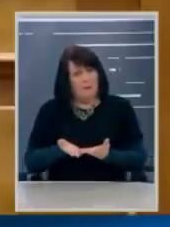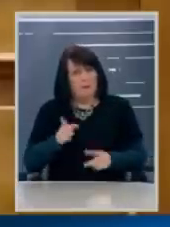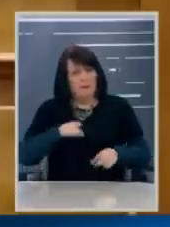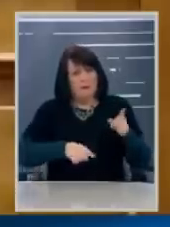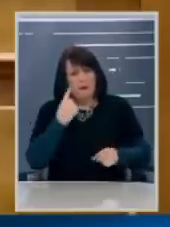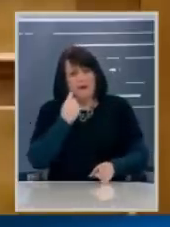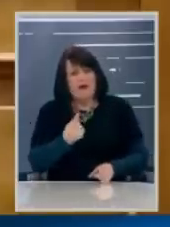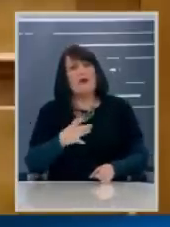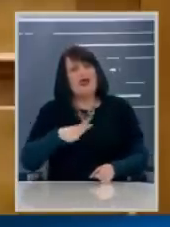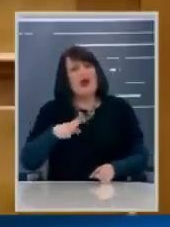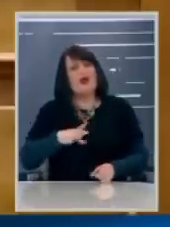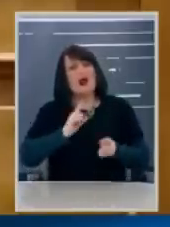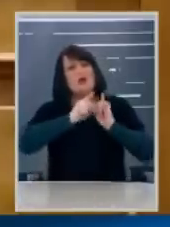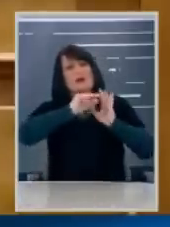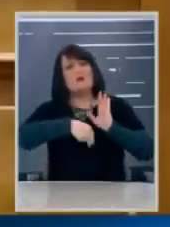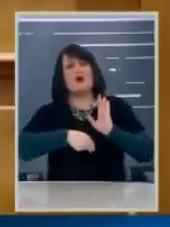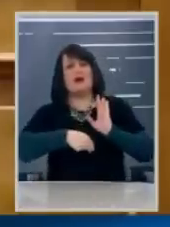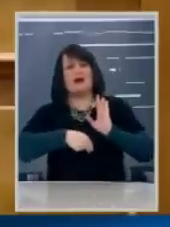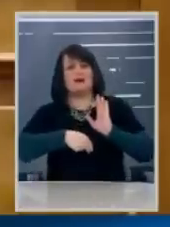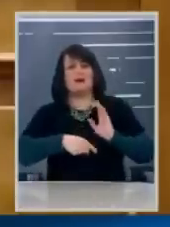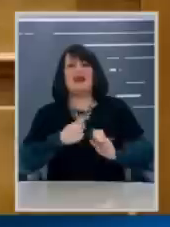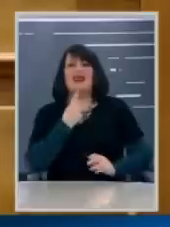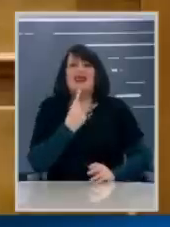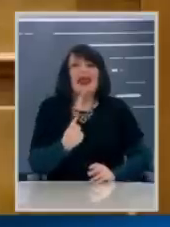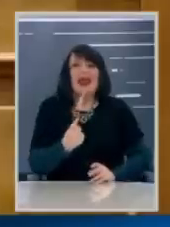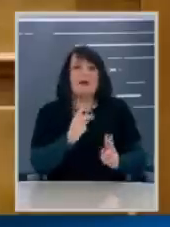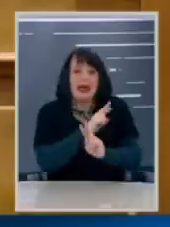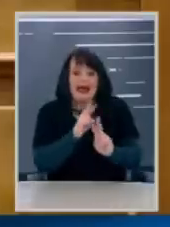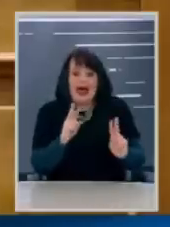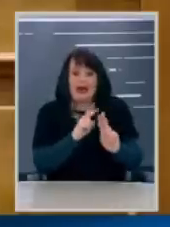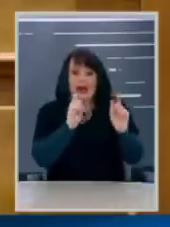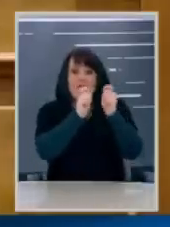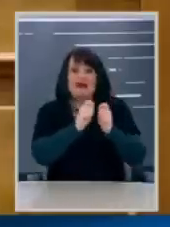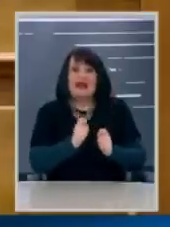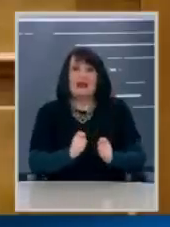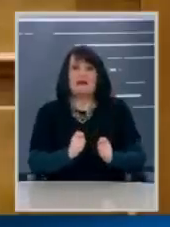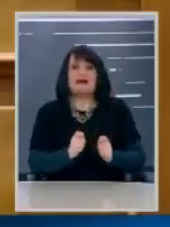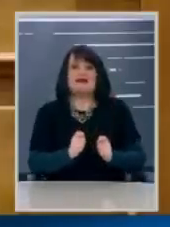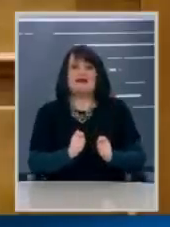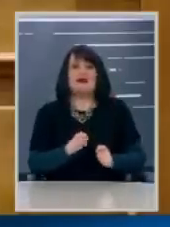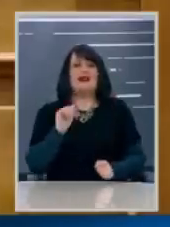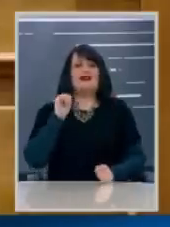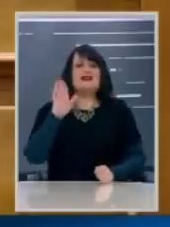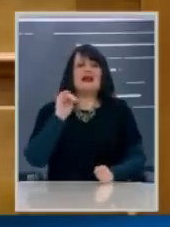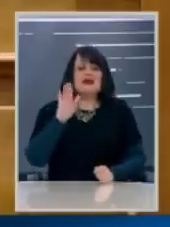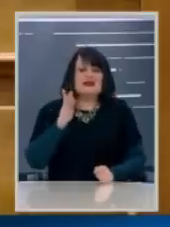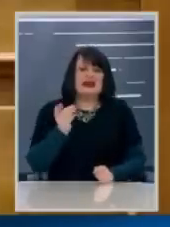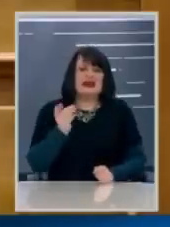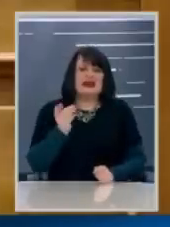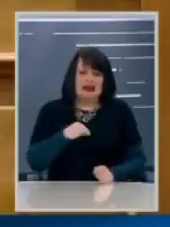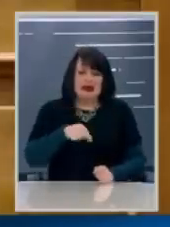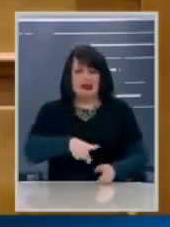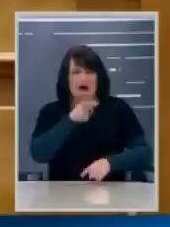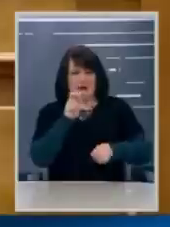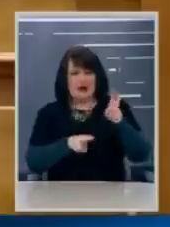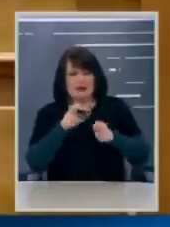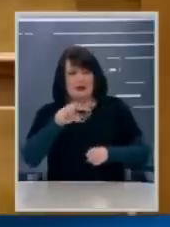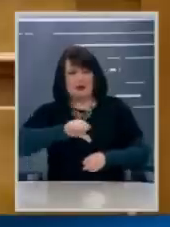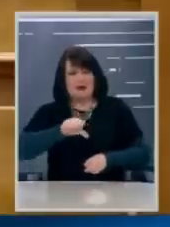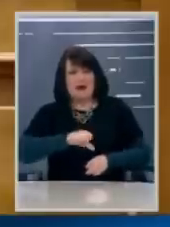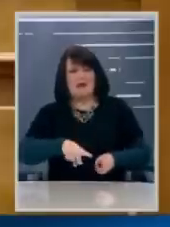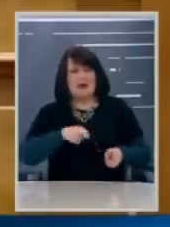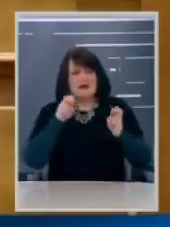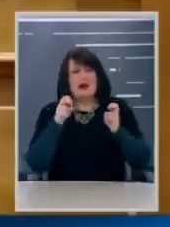βλέπω. Ούτε ξεκαθαρίζουμε τι είναι με αρρύθμιση. Και αφήνει, δηλαδή, και όλοι οι ξένοι ήρθαν να μας πάρουν τα πετρέλαια, οι ξένοι ήρθαν να μας